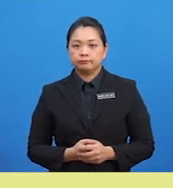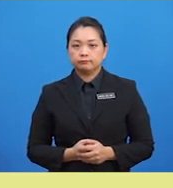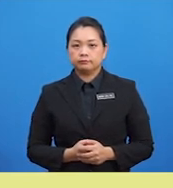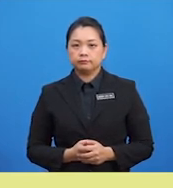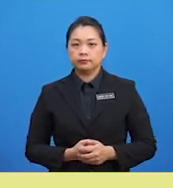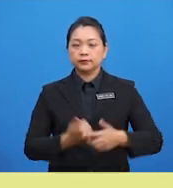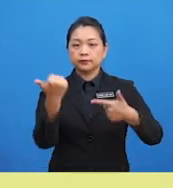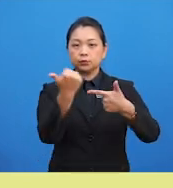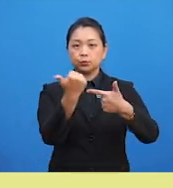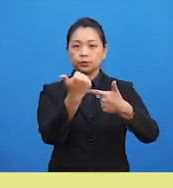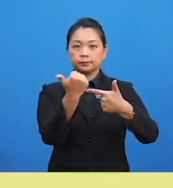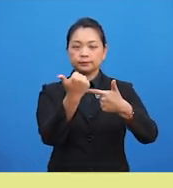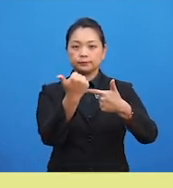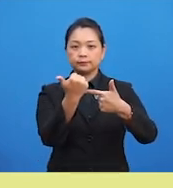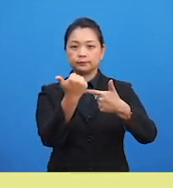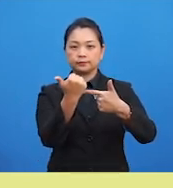Kedua,